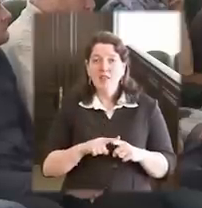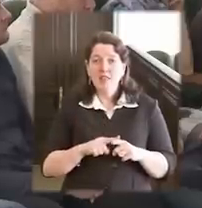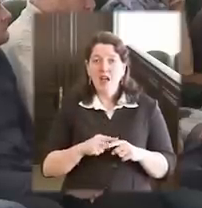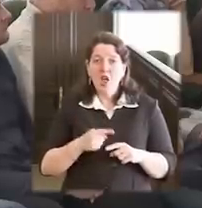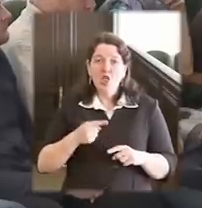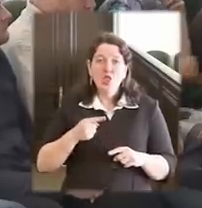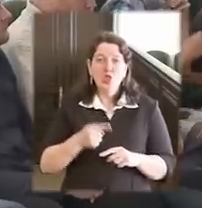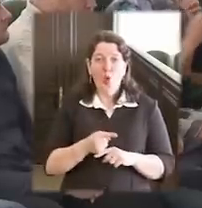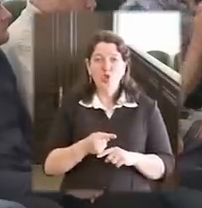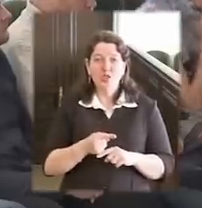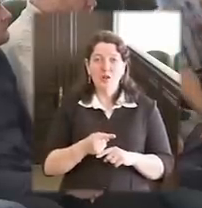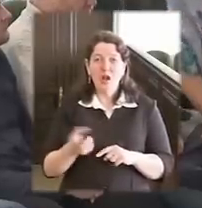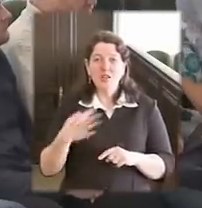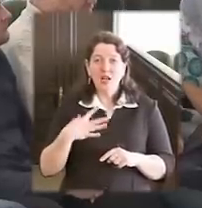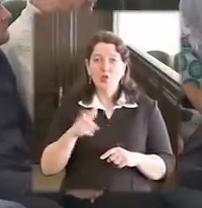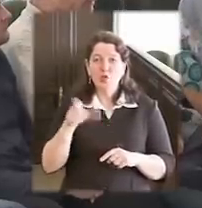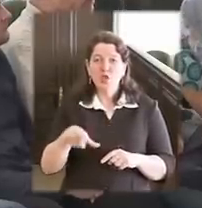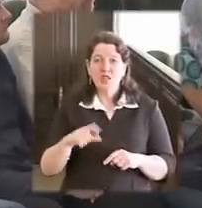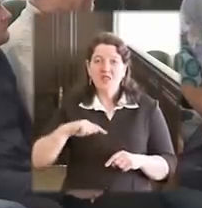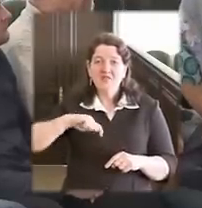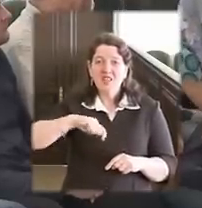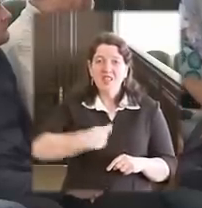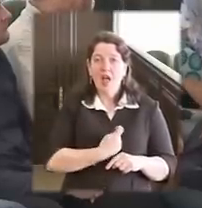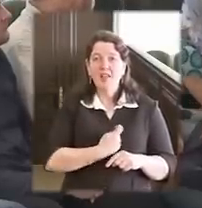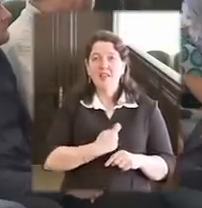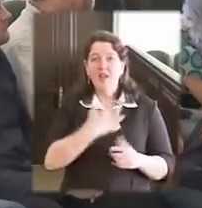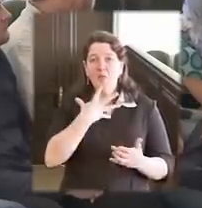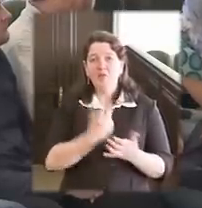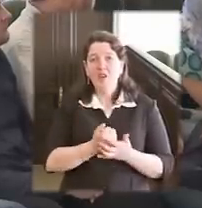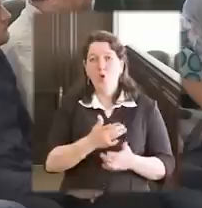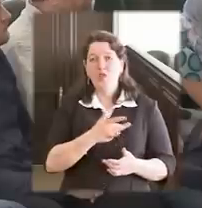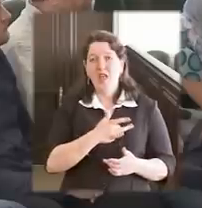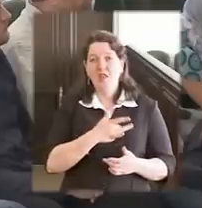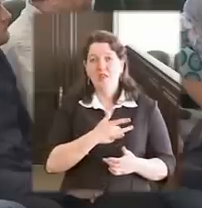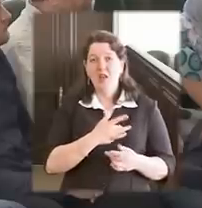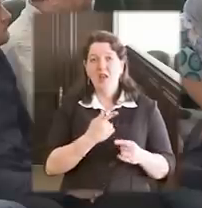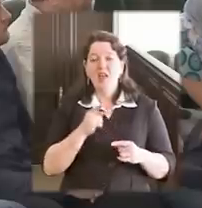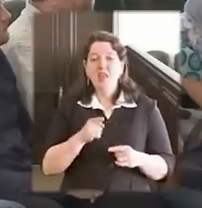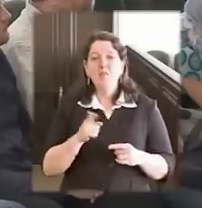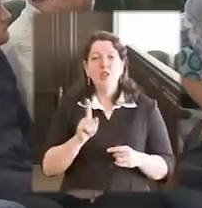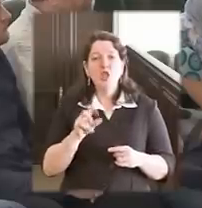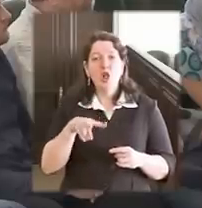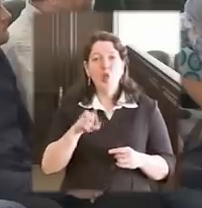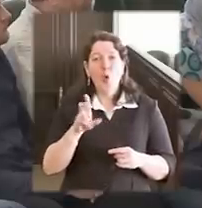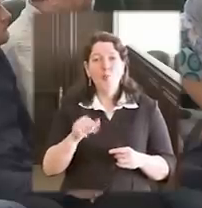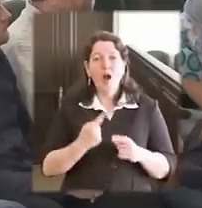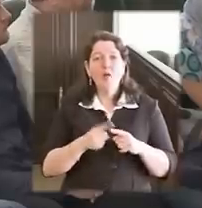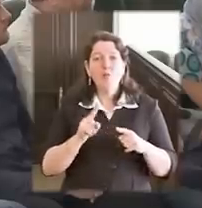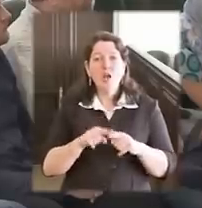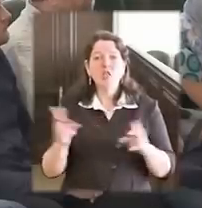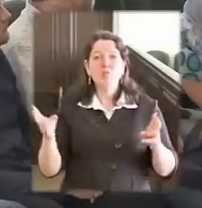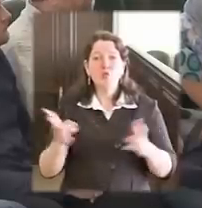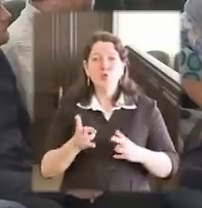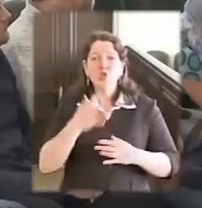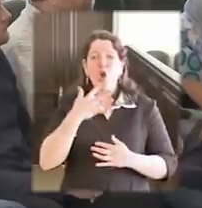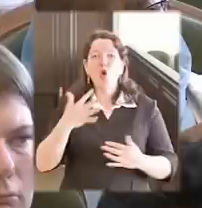– это нож, который вонзает человек в свое сердце, ибо злоба в сердце. Поэтому